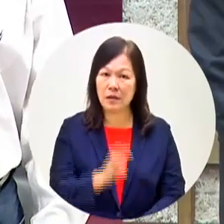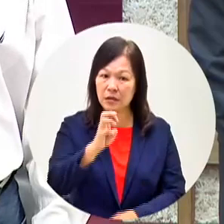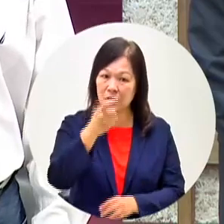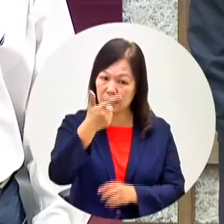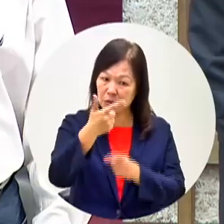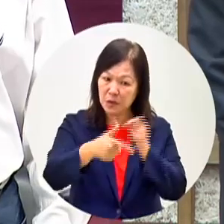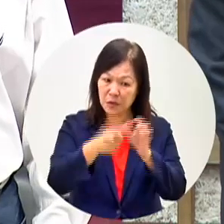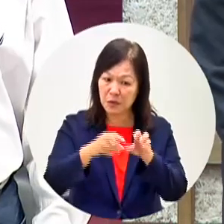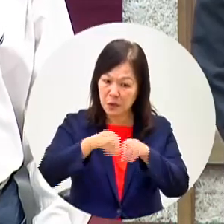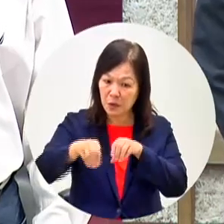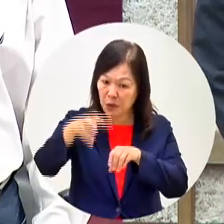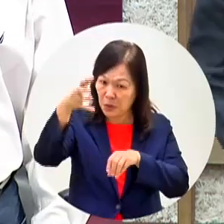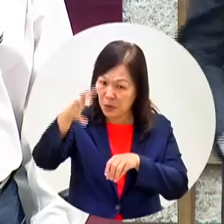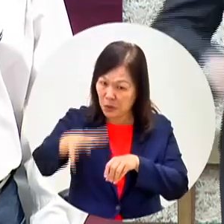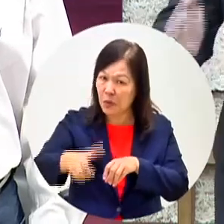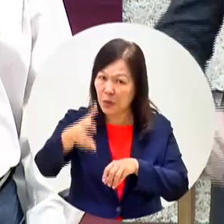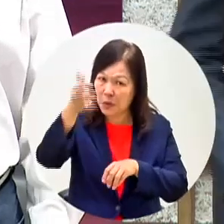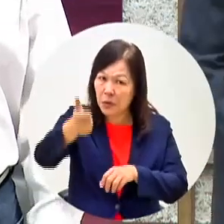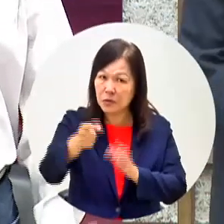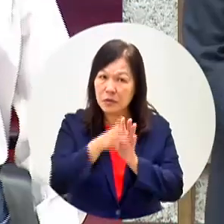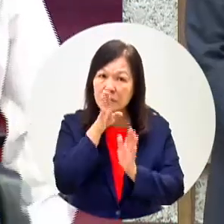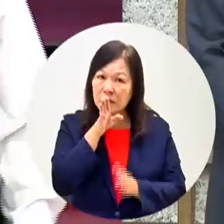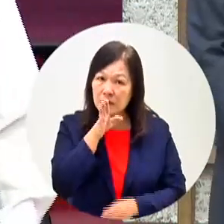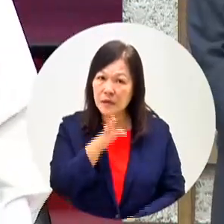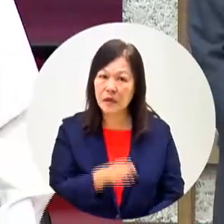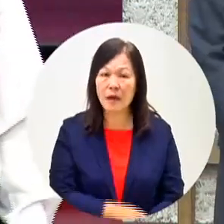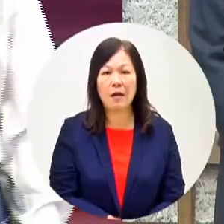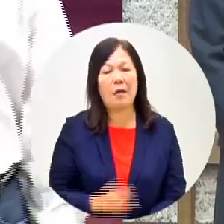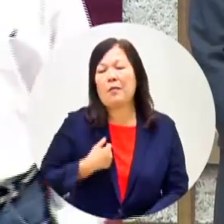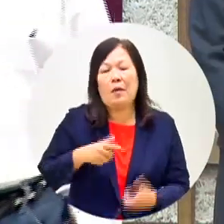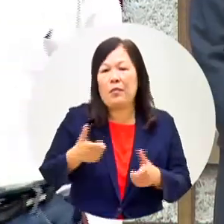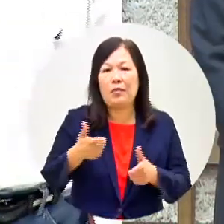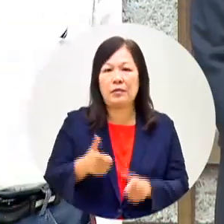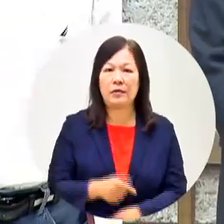拢做分局长。 没有，很多职务。 来，你讲啊。